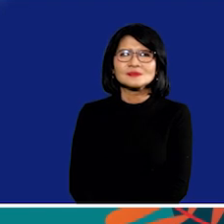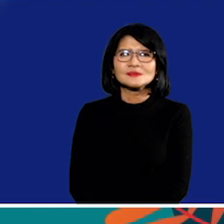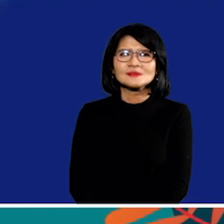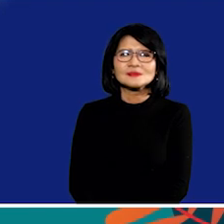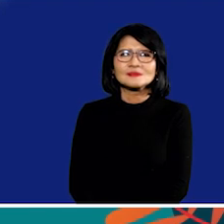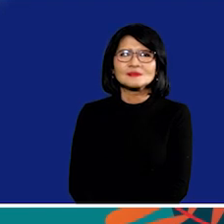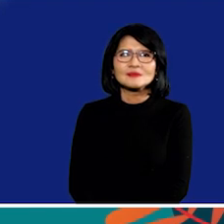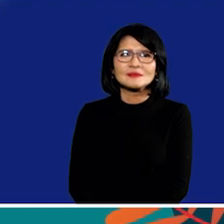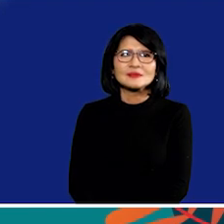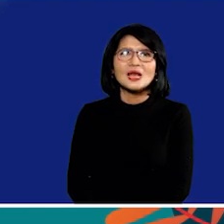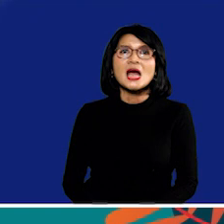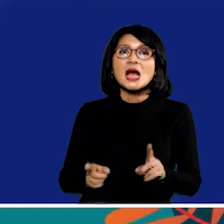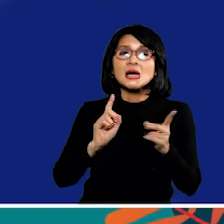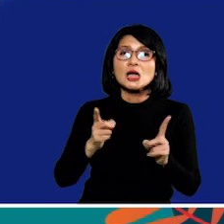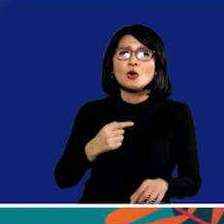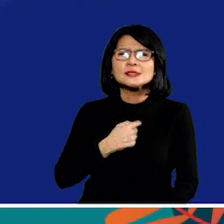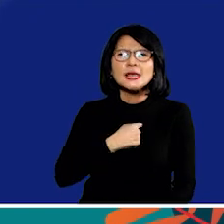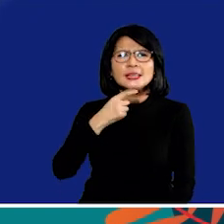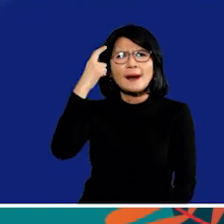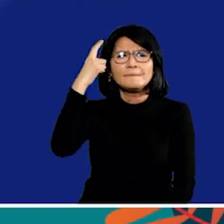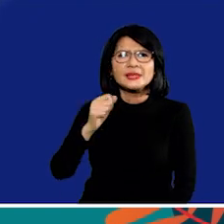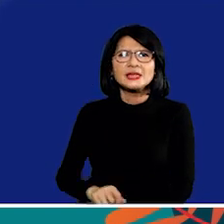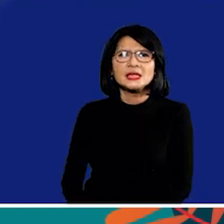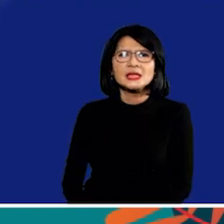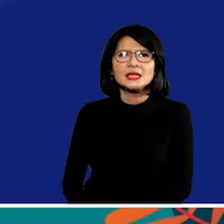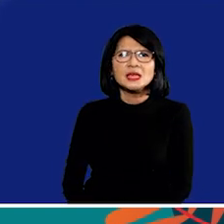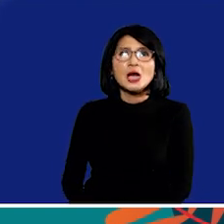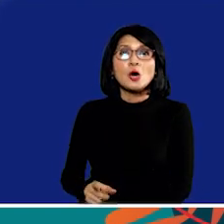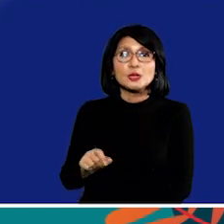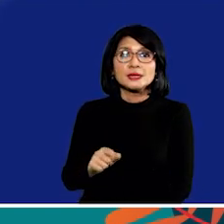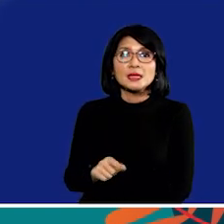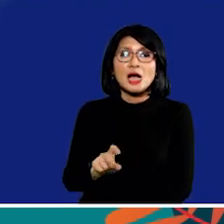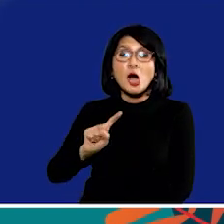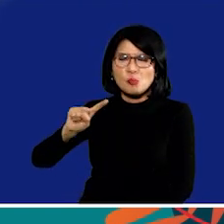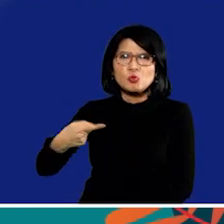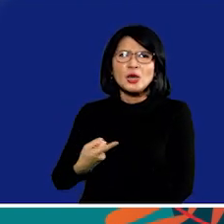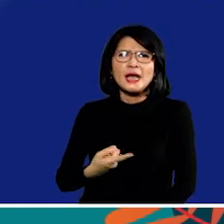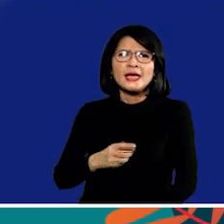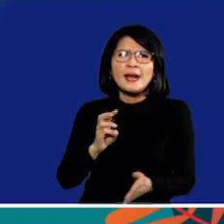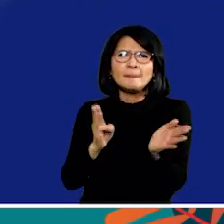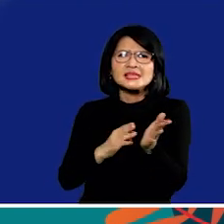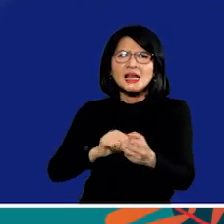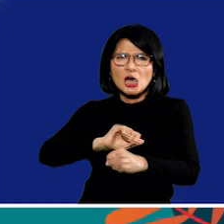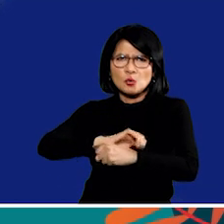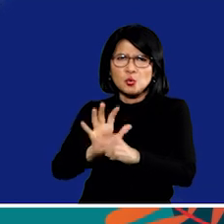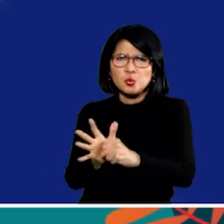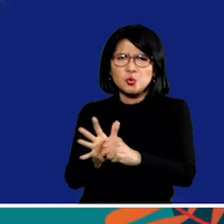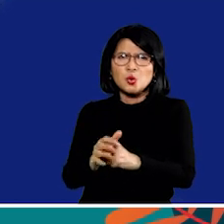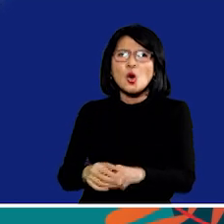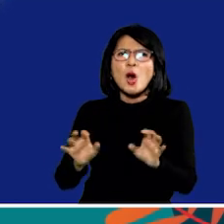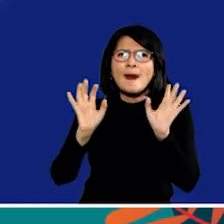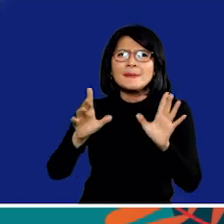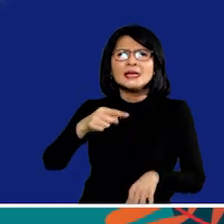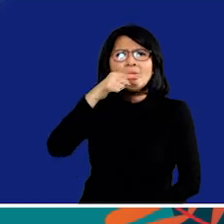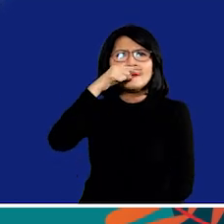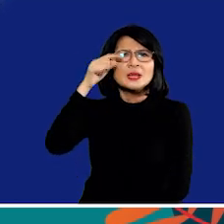Ya, kalau menurut saya sejak kita mengalami krisis pandemi COVID-19 ini, banyak sekali orang tua